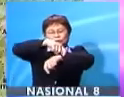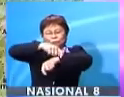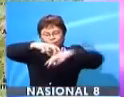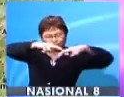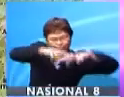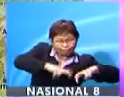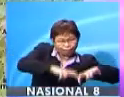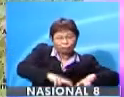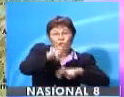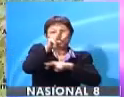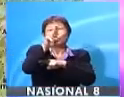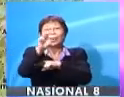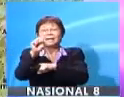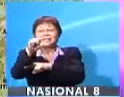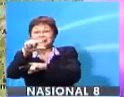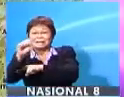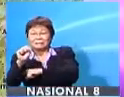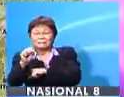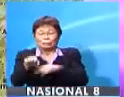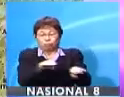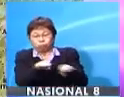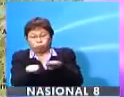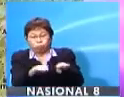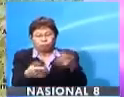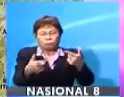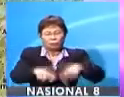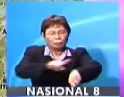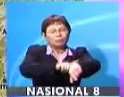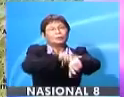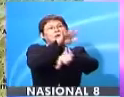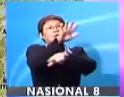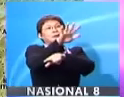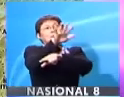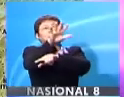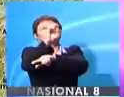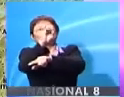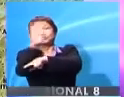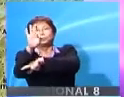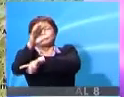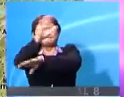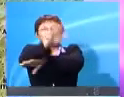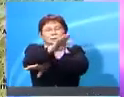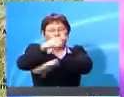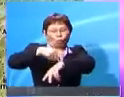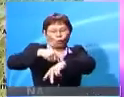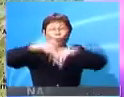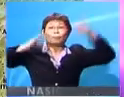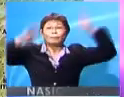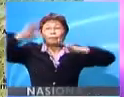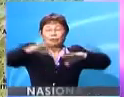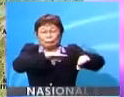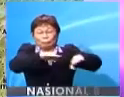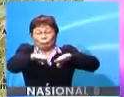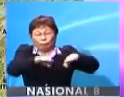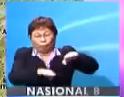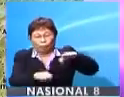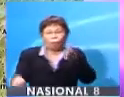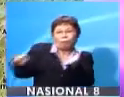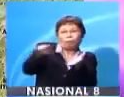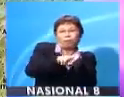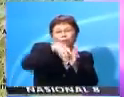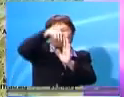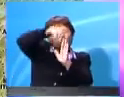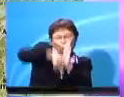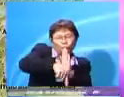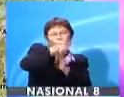Survey, USGS, gempa berlaku sekitar pukul 5.09 minit petang waktu Malaysia. Gempa bumi dicatat pada